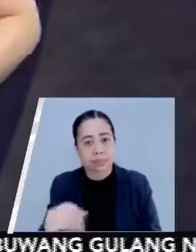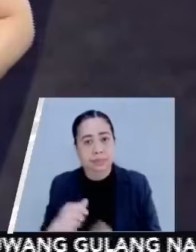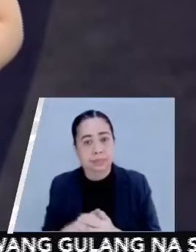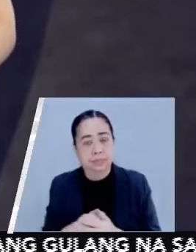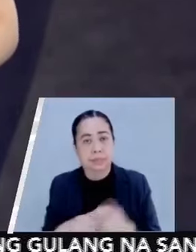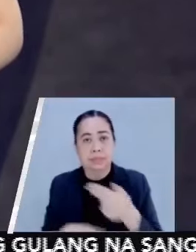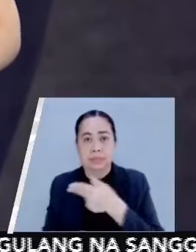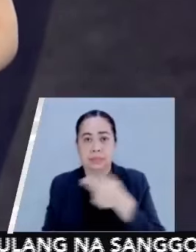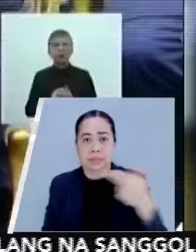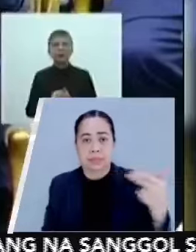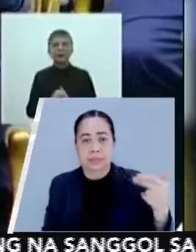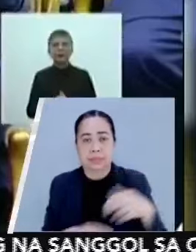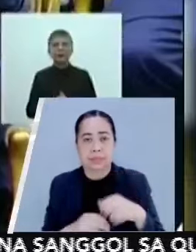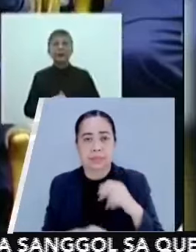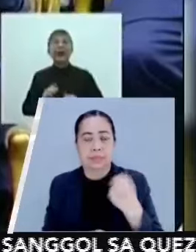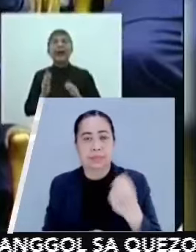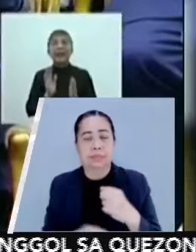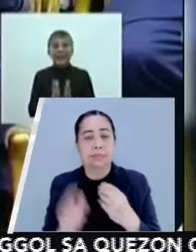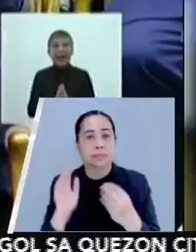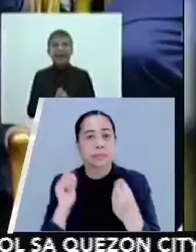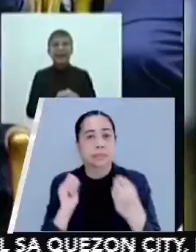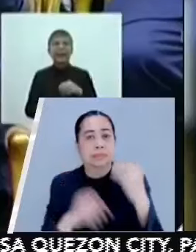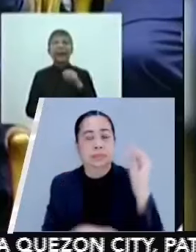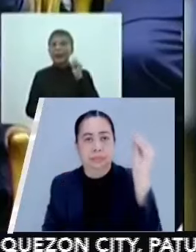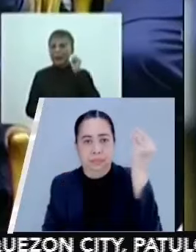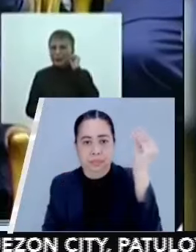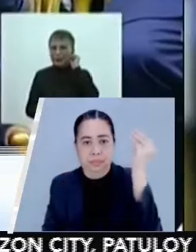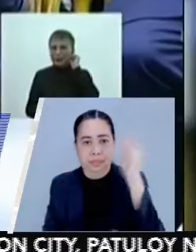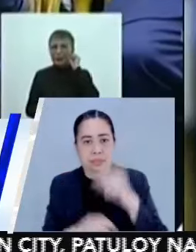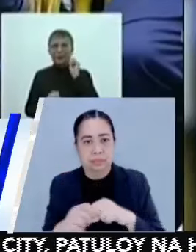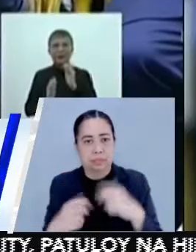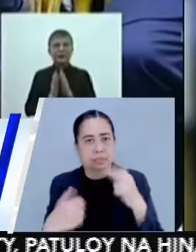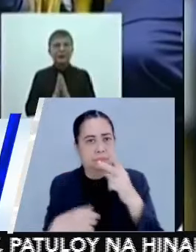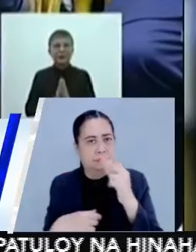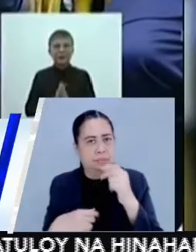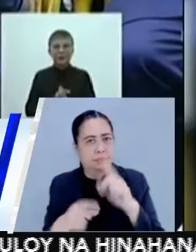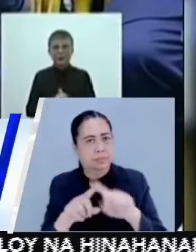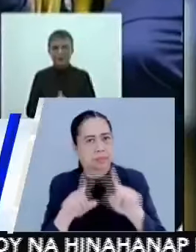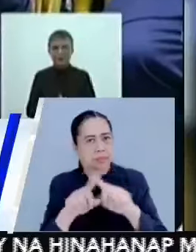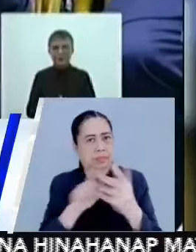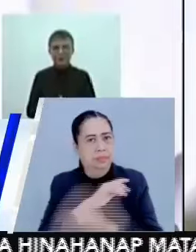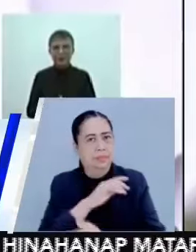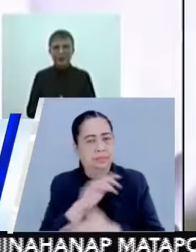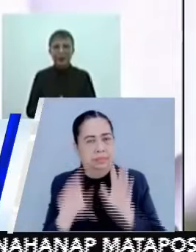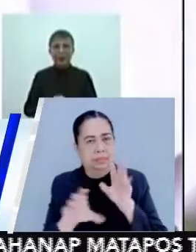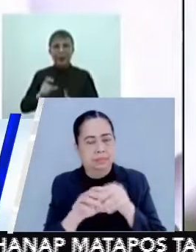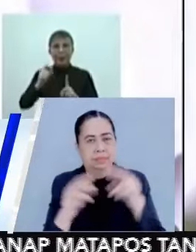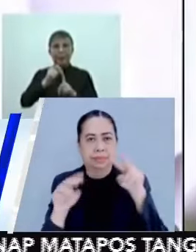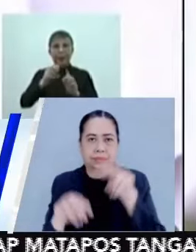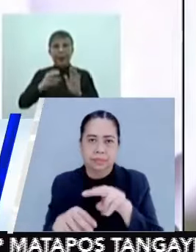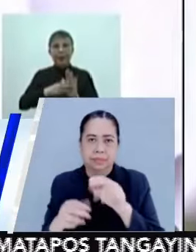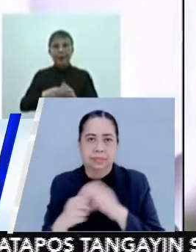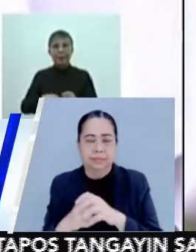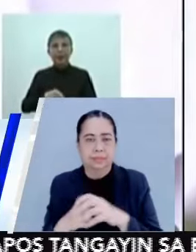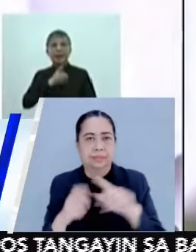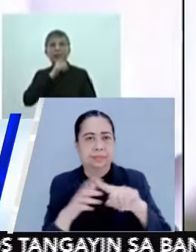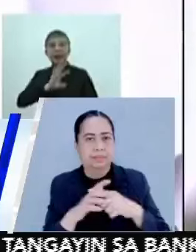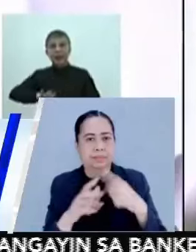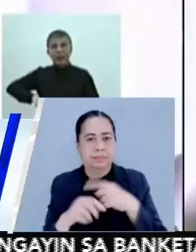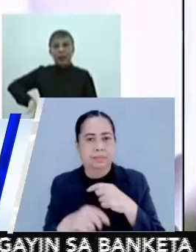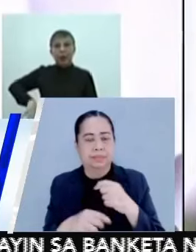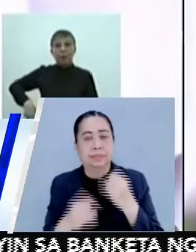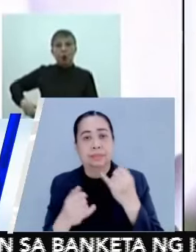sa Jakarta. Isa pong pangulo sa mahigit 30 pinuno at kinatawan ng mga bansa na sumaksi sa inaugurasyon ni na Indonesian